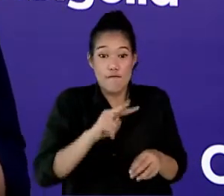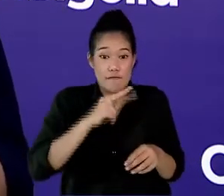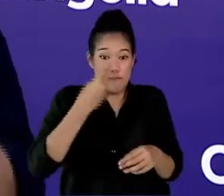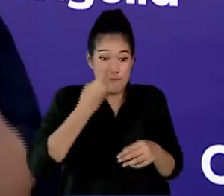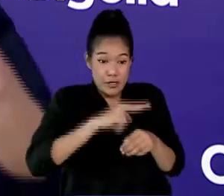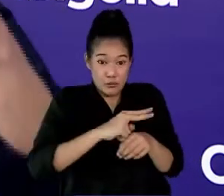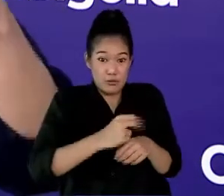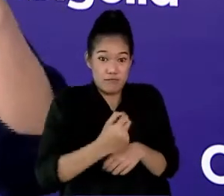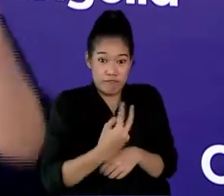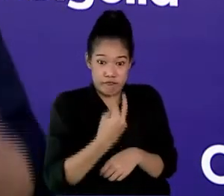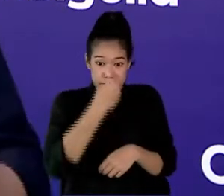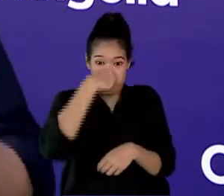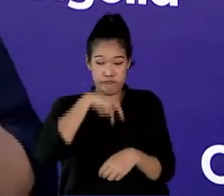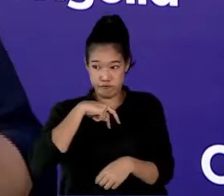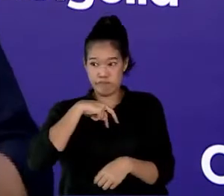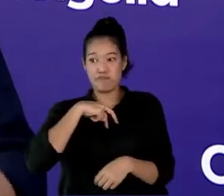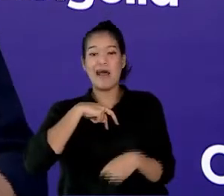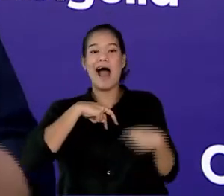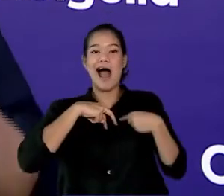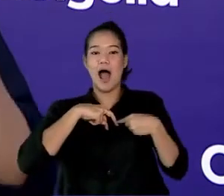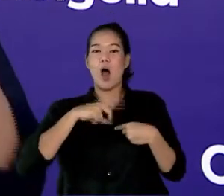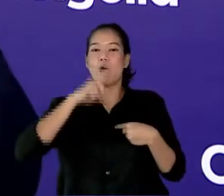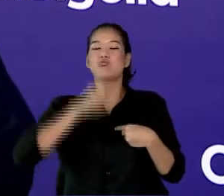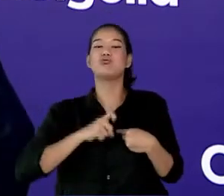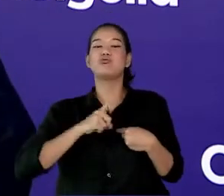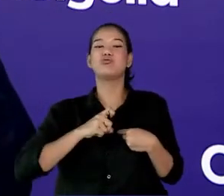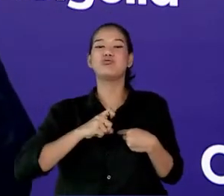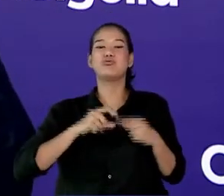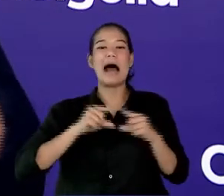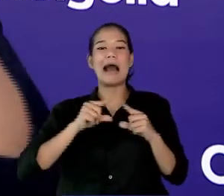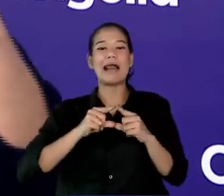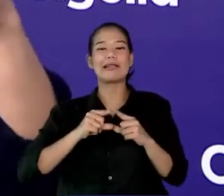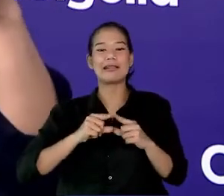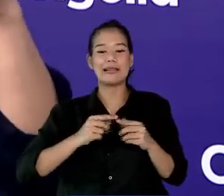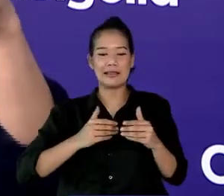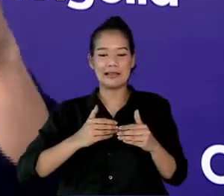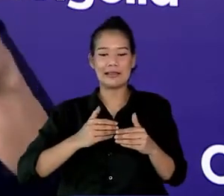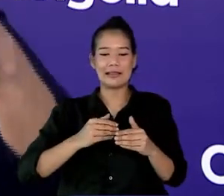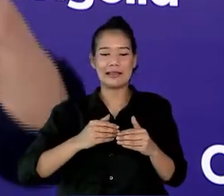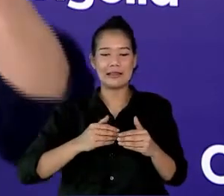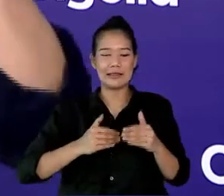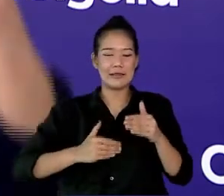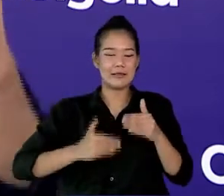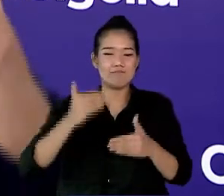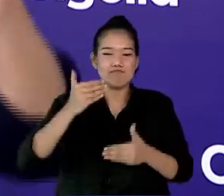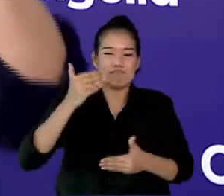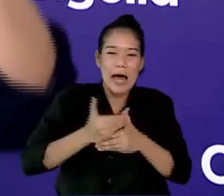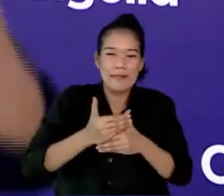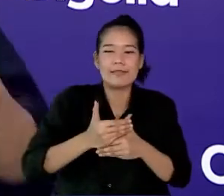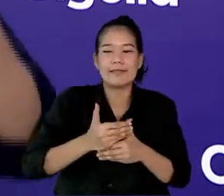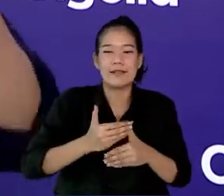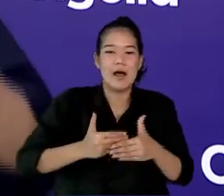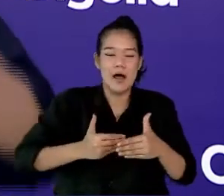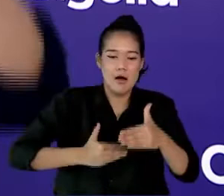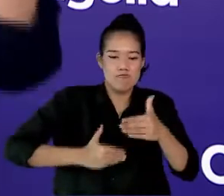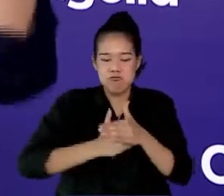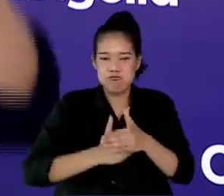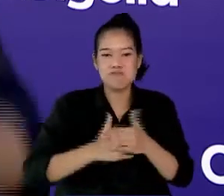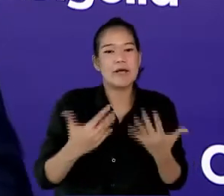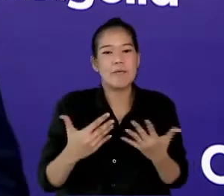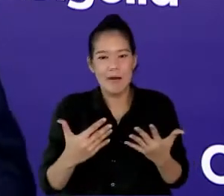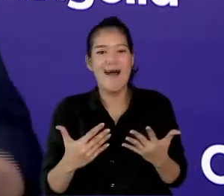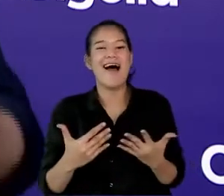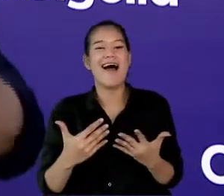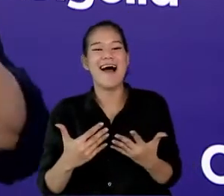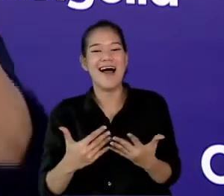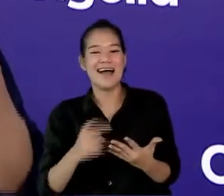Ya. Jadi kita itu butuh pertahanan berlapis. Pertahanan berlapis dengan pakai masker, jaga jarak, cuci tangan,